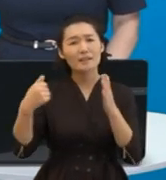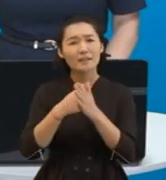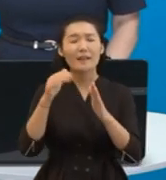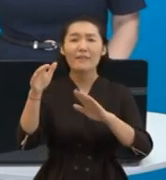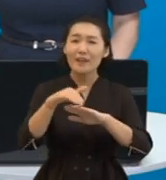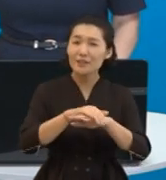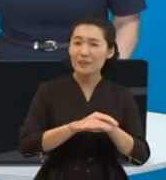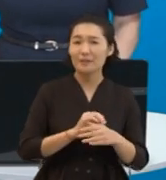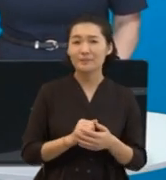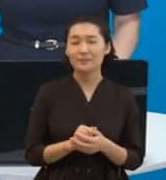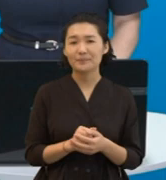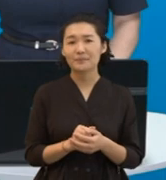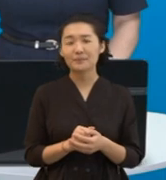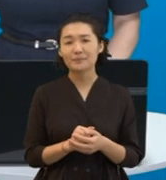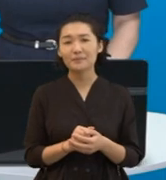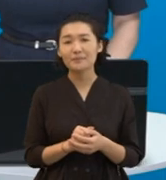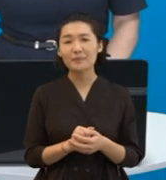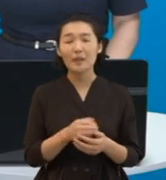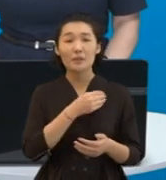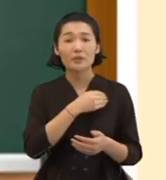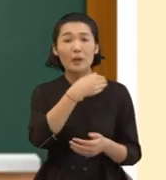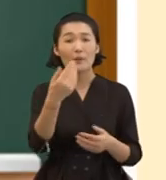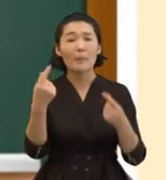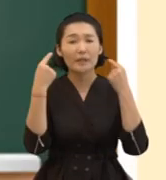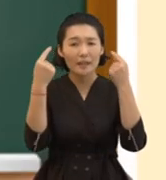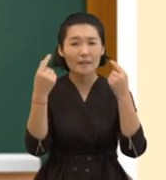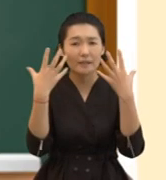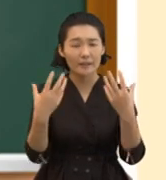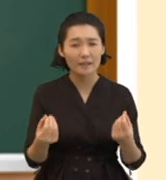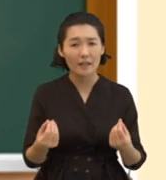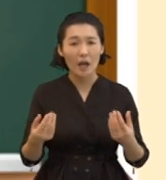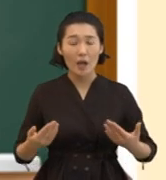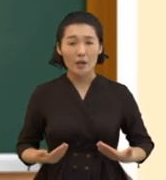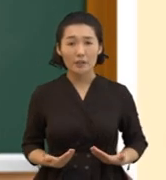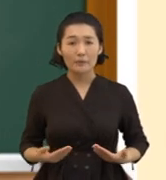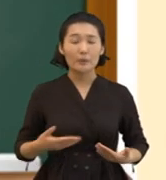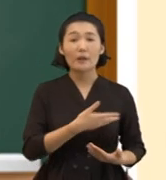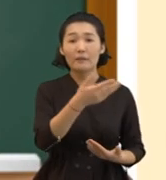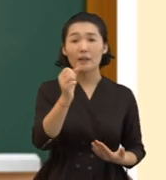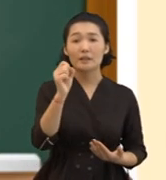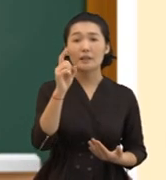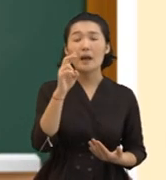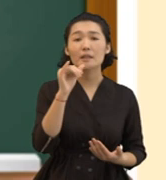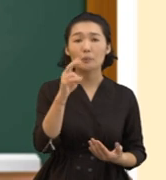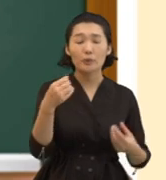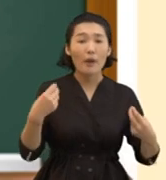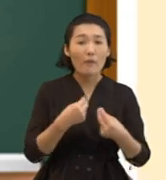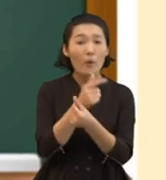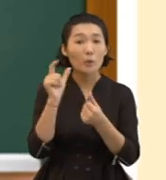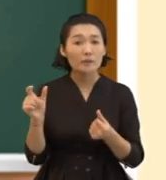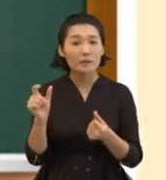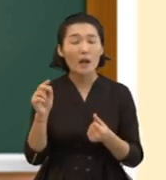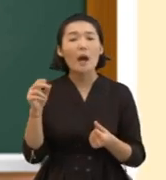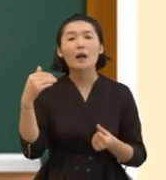сегодня прекрасного доброго дня живет в нашей азбуки фокусник а как его зовут вы